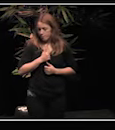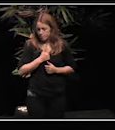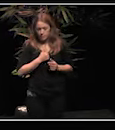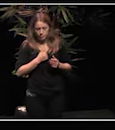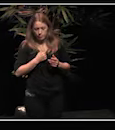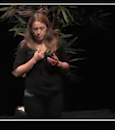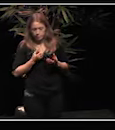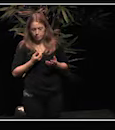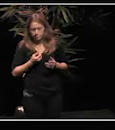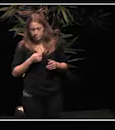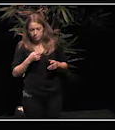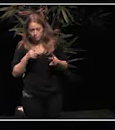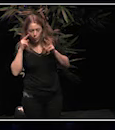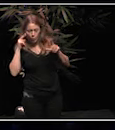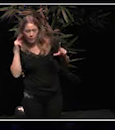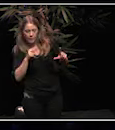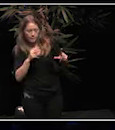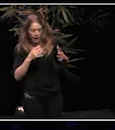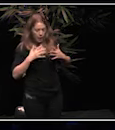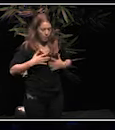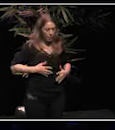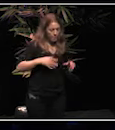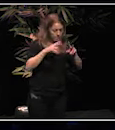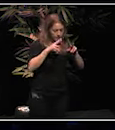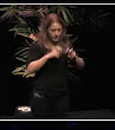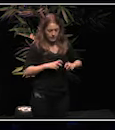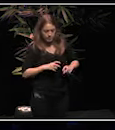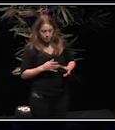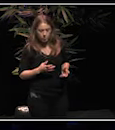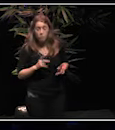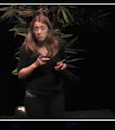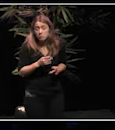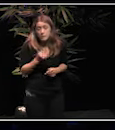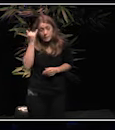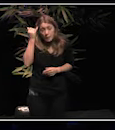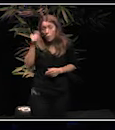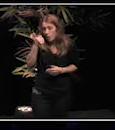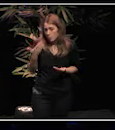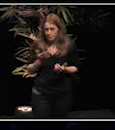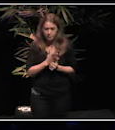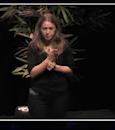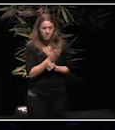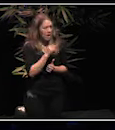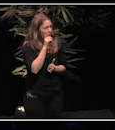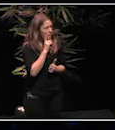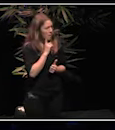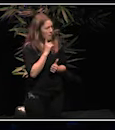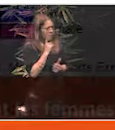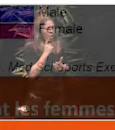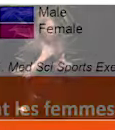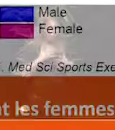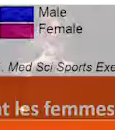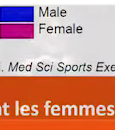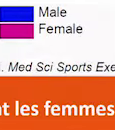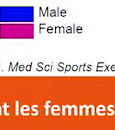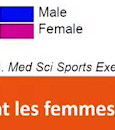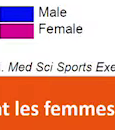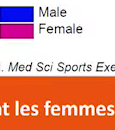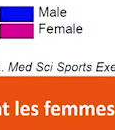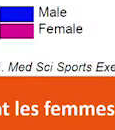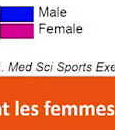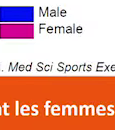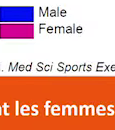du sport, et donc la première question c'est de se dire, les femmes sont moins capables, physiologiquement, elles sont moins capables de supporter, elles sont plus fragiles, elles sont moins capables de